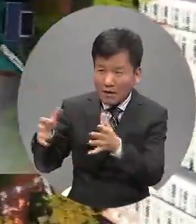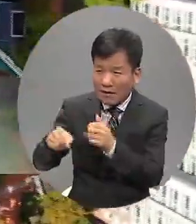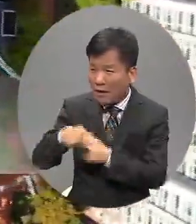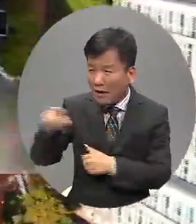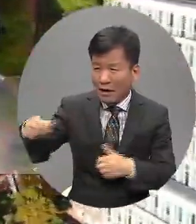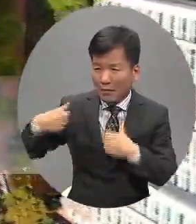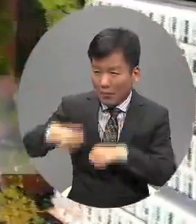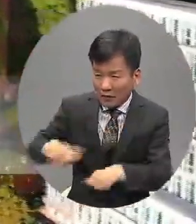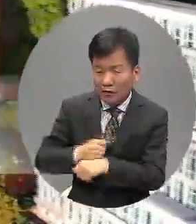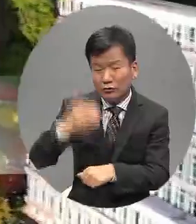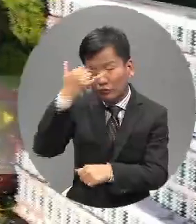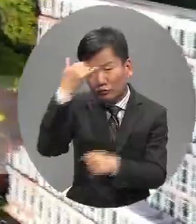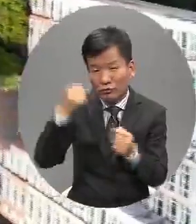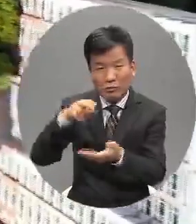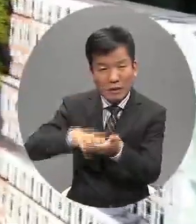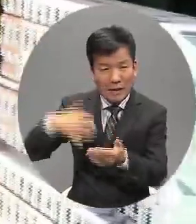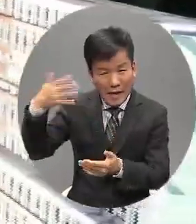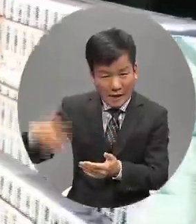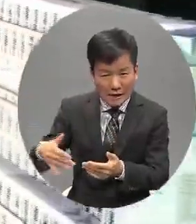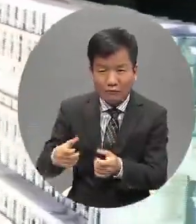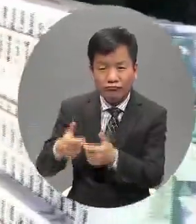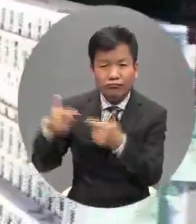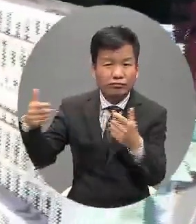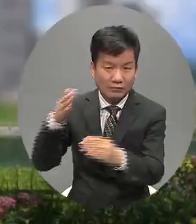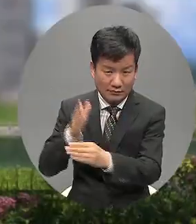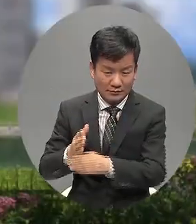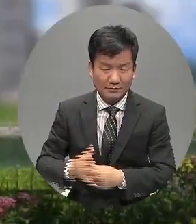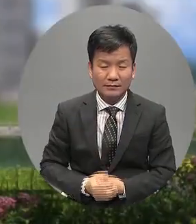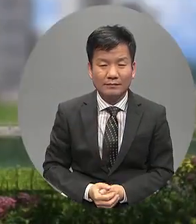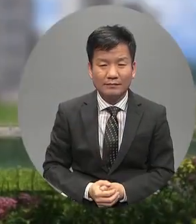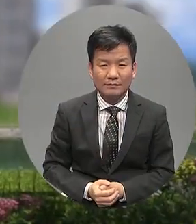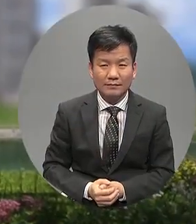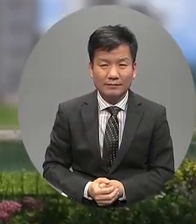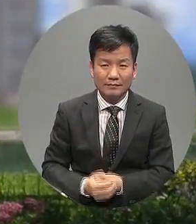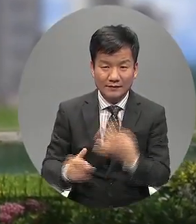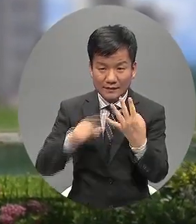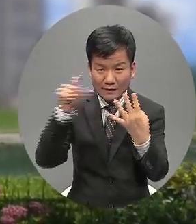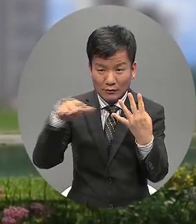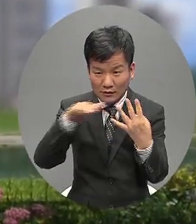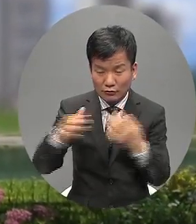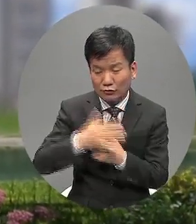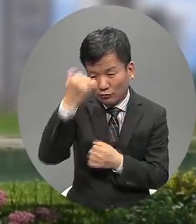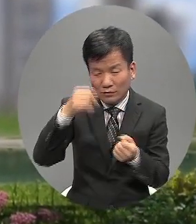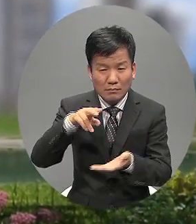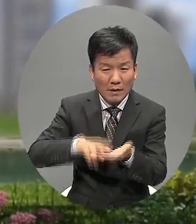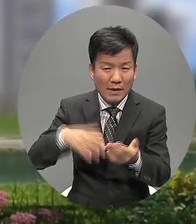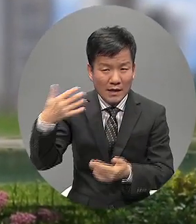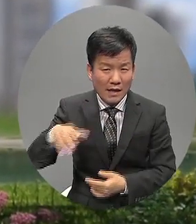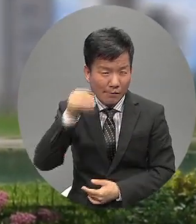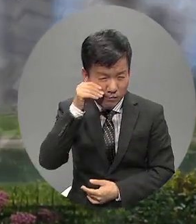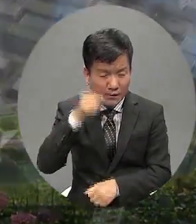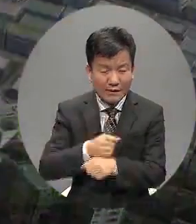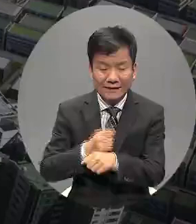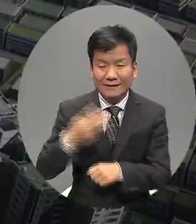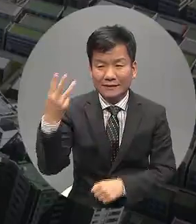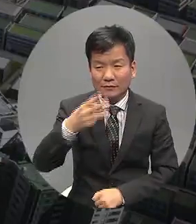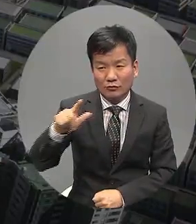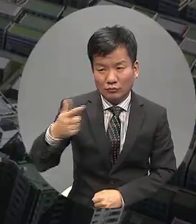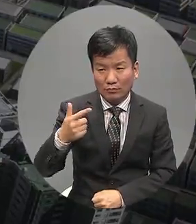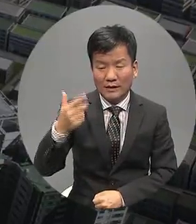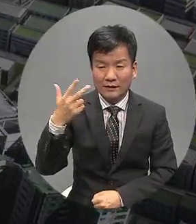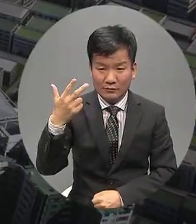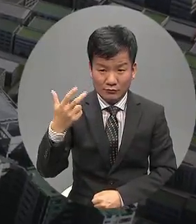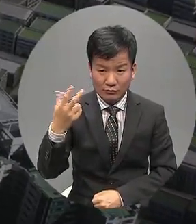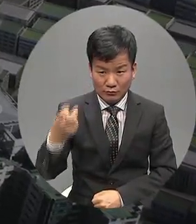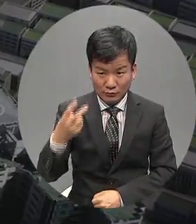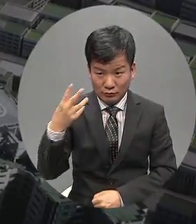등으로 충북의 미분양은 증가세로 돌아섰습니다. 지난 4월 기준 충북의 미분양 주택은